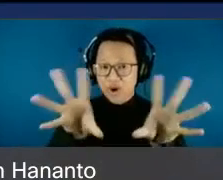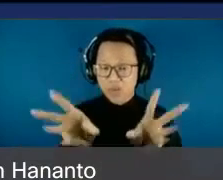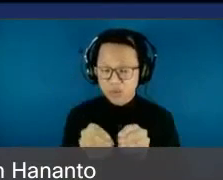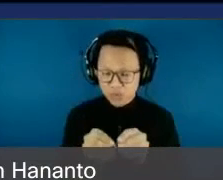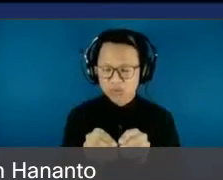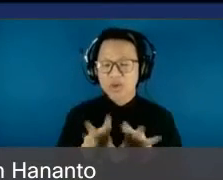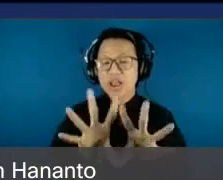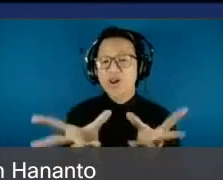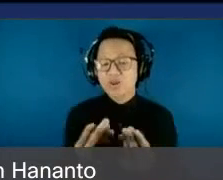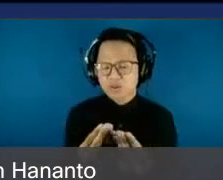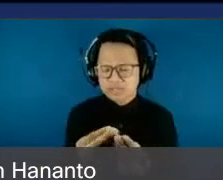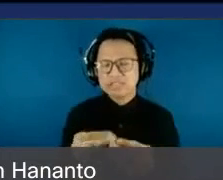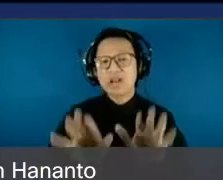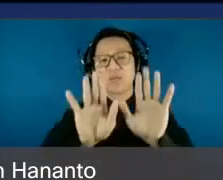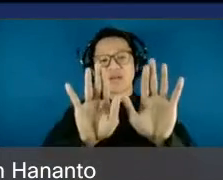Ika.